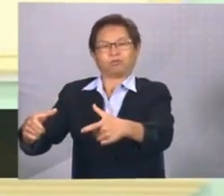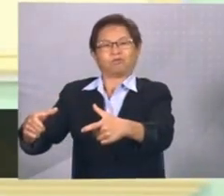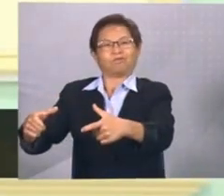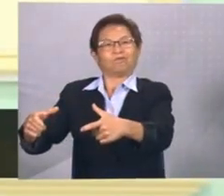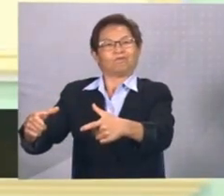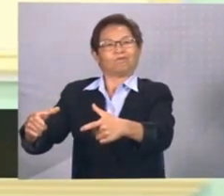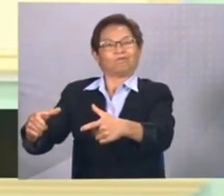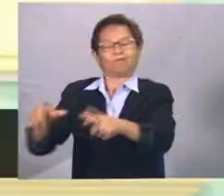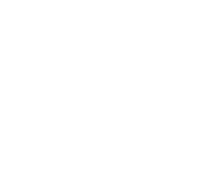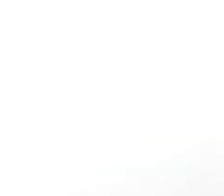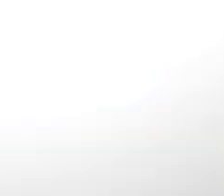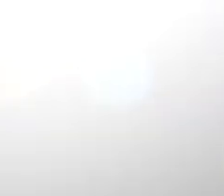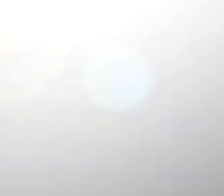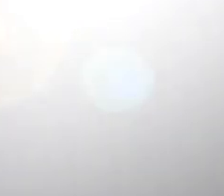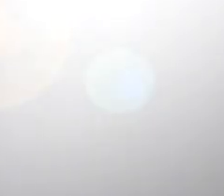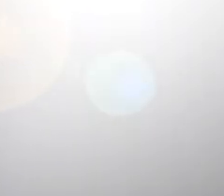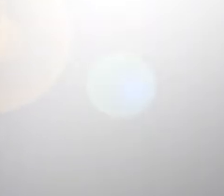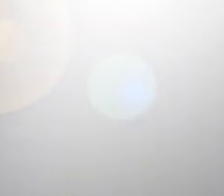secara berkumpulan